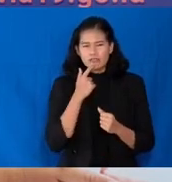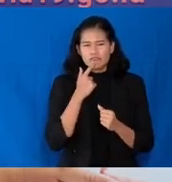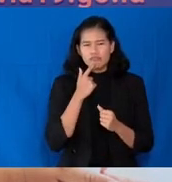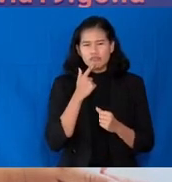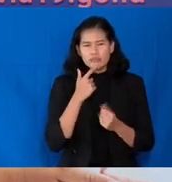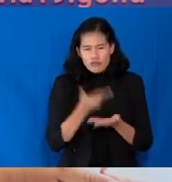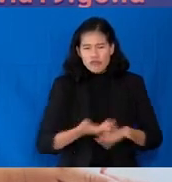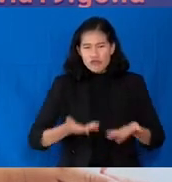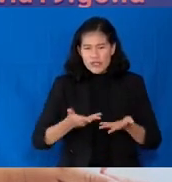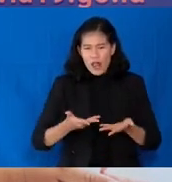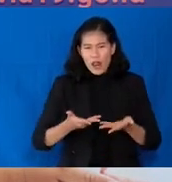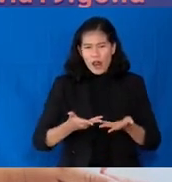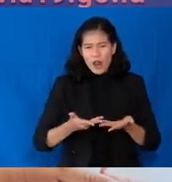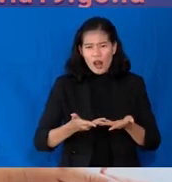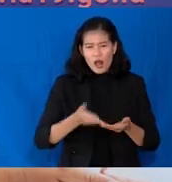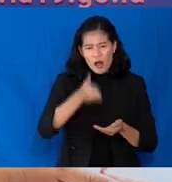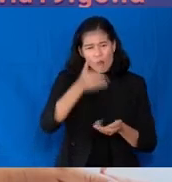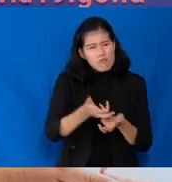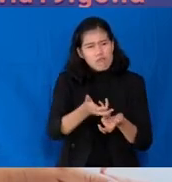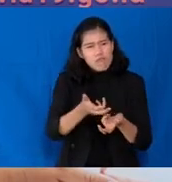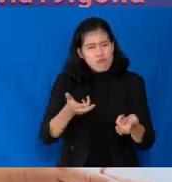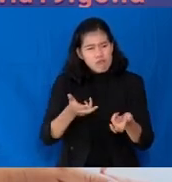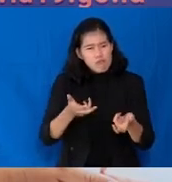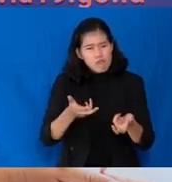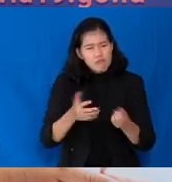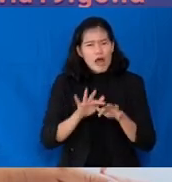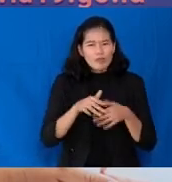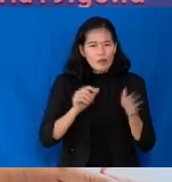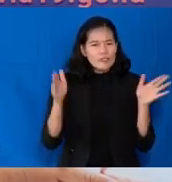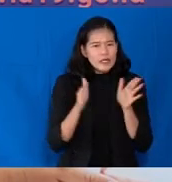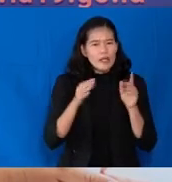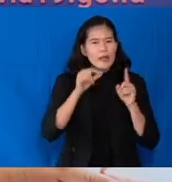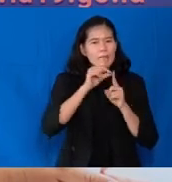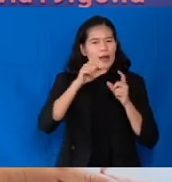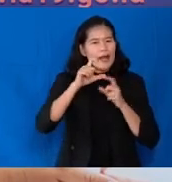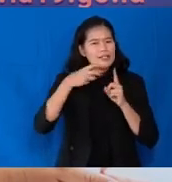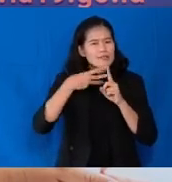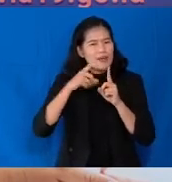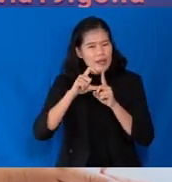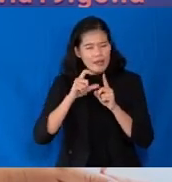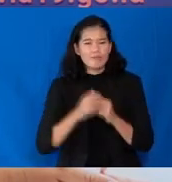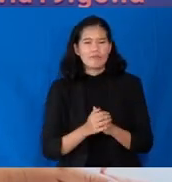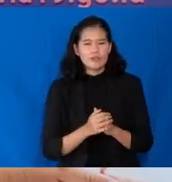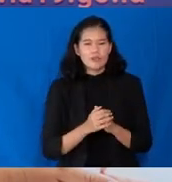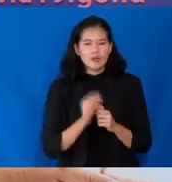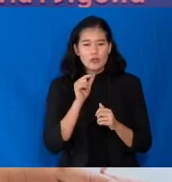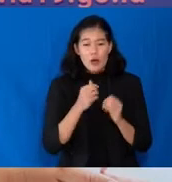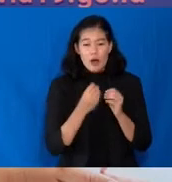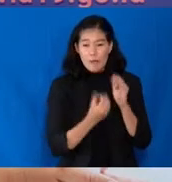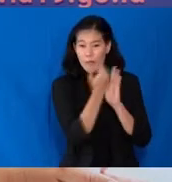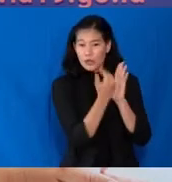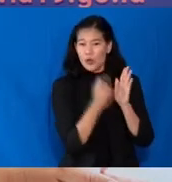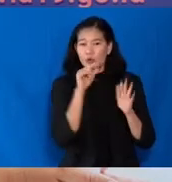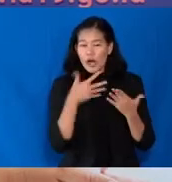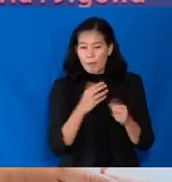biasa kita sebut dengan peraturan pemerintah tentang psbb dalam rangka percepatan penanganan konflik 19